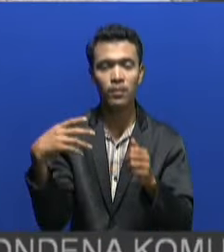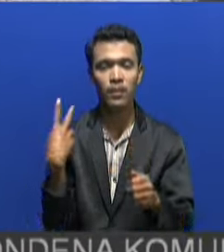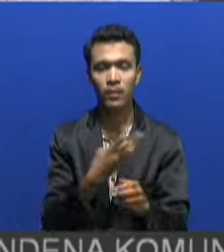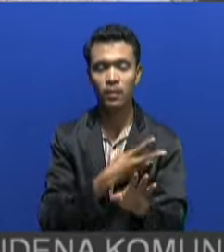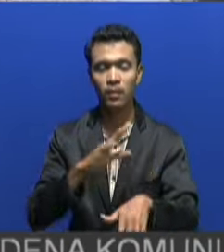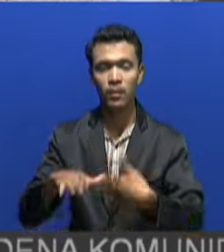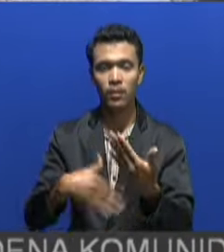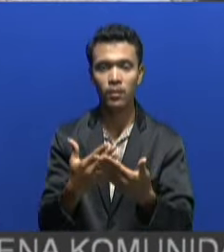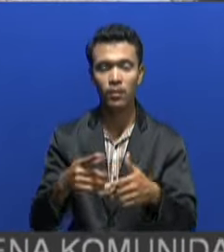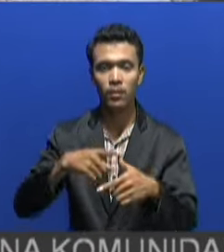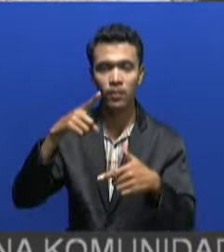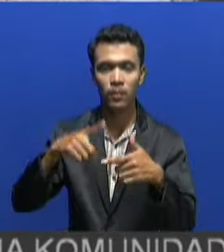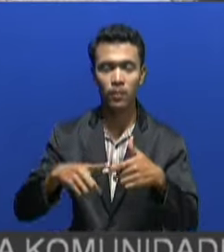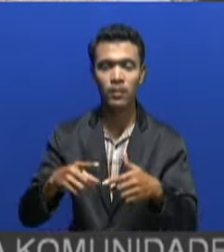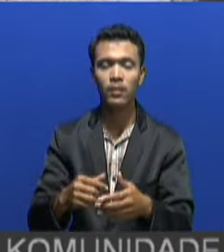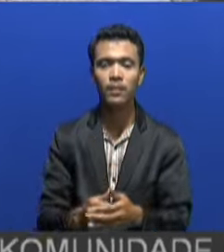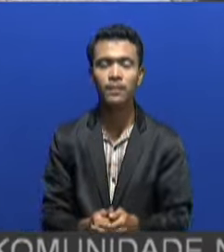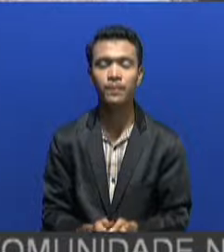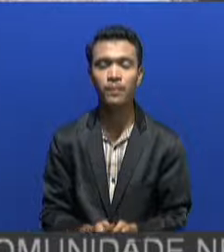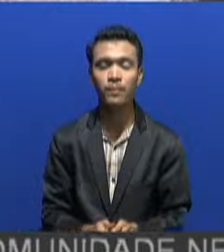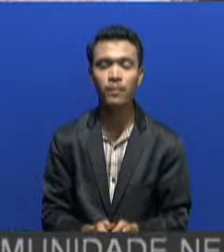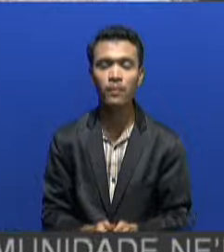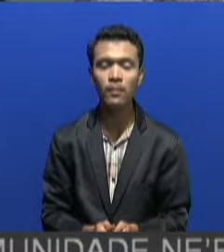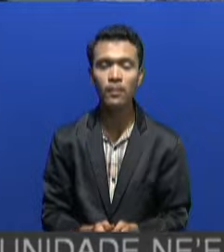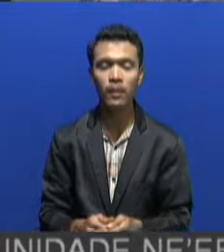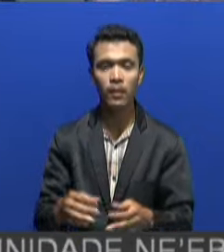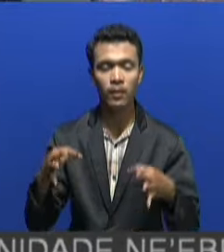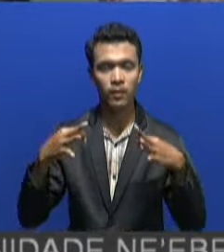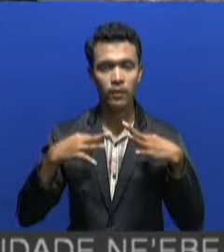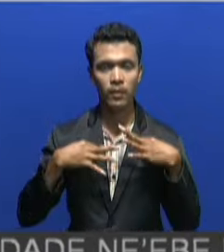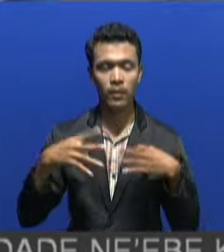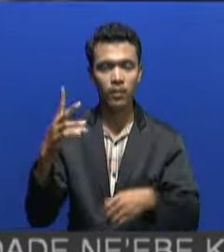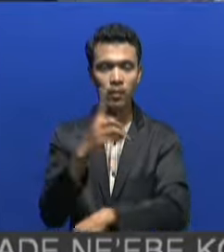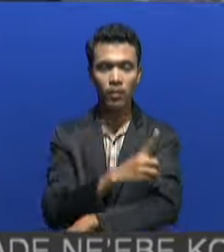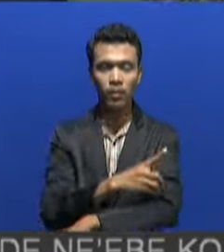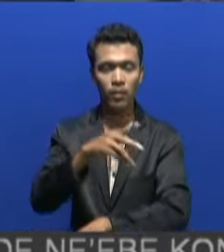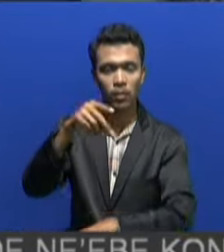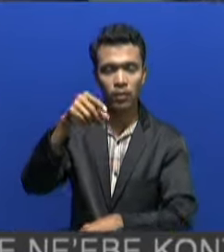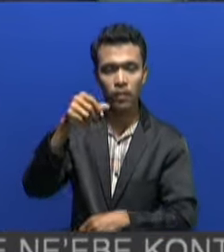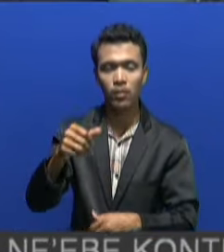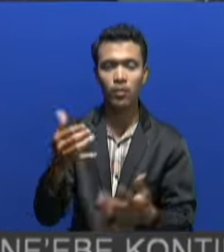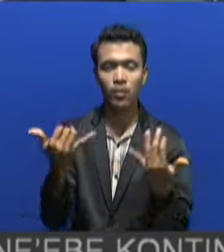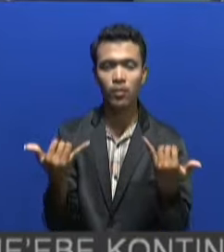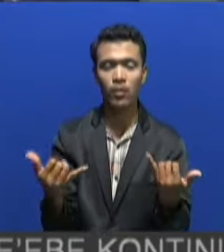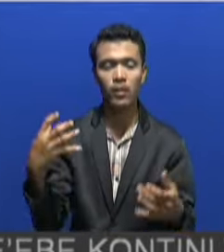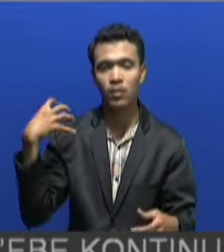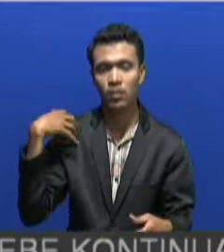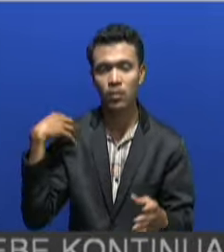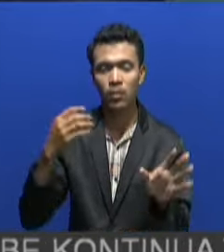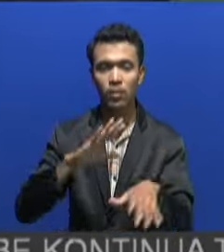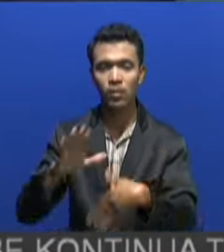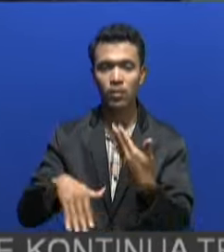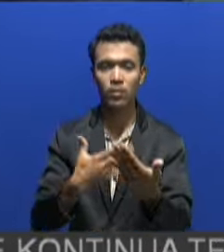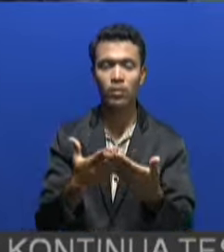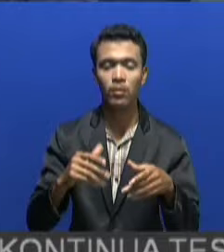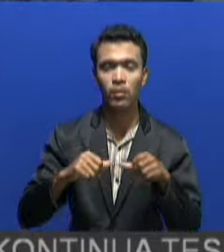Itahutukata, a foi um loron hirek nelaran Ferias ba lor mati bian inian ohin institusi hututu